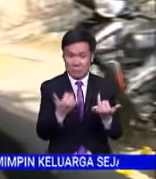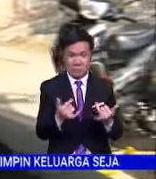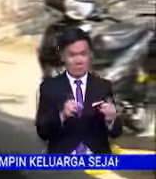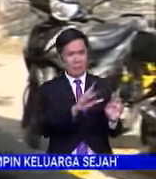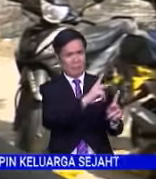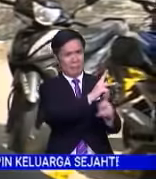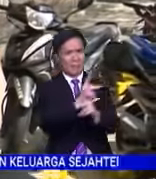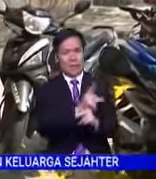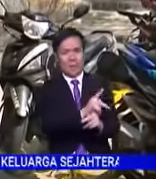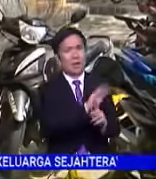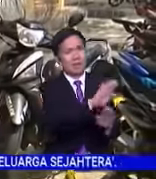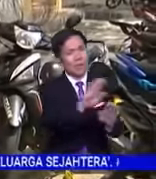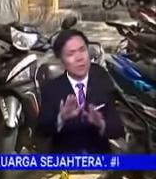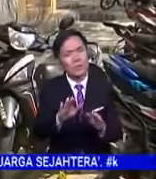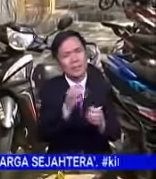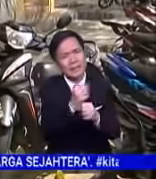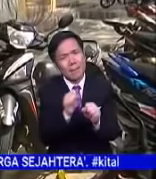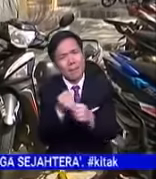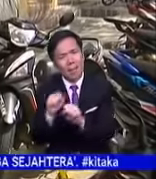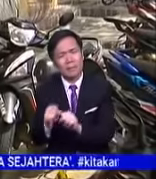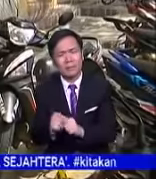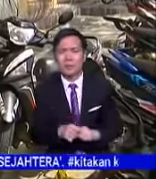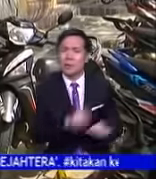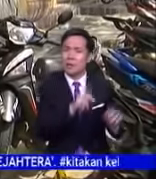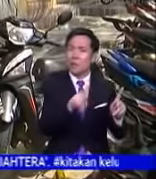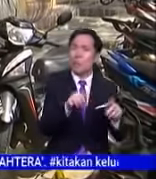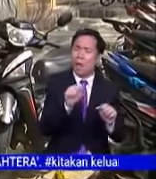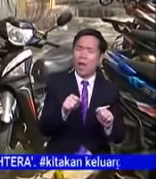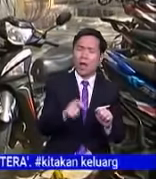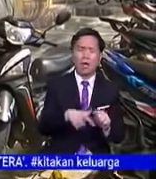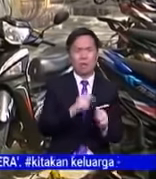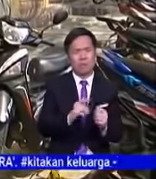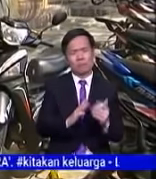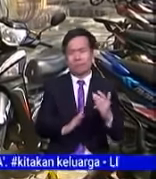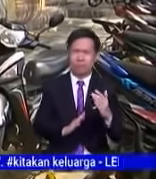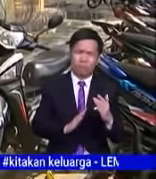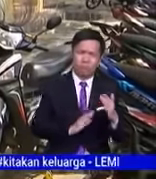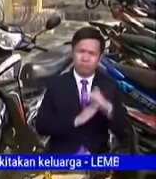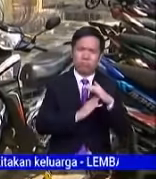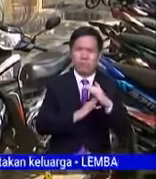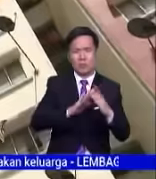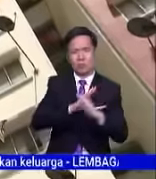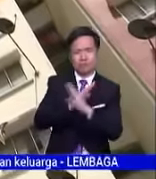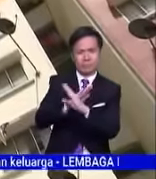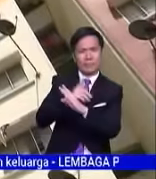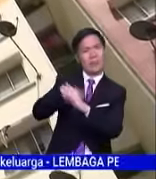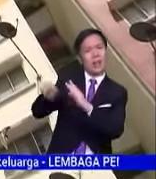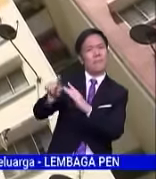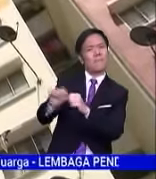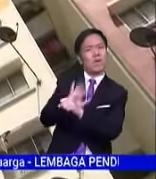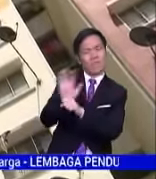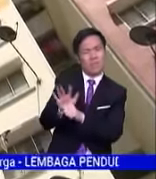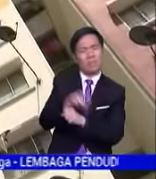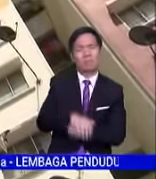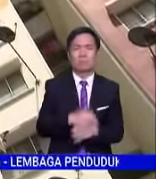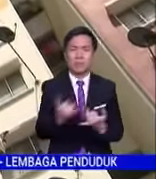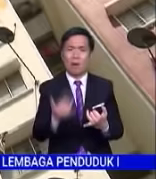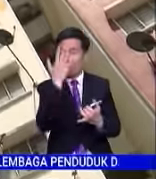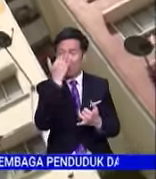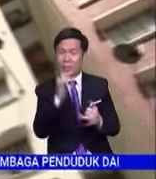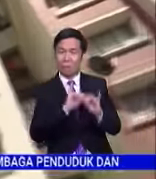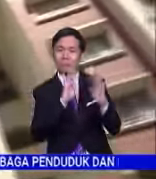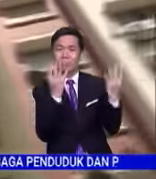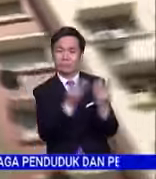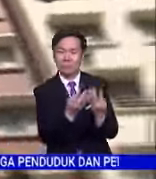mereka, sekaligus membolehkan mereka bebas daripada wabak COVID-19. Suhail Muhammad Nur, RTM.